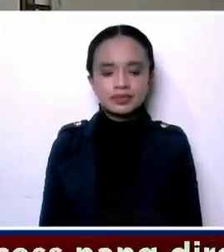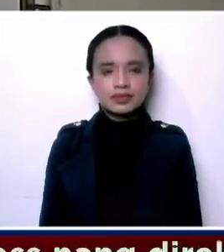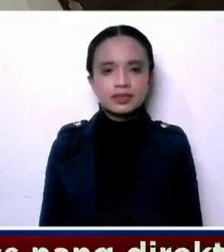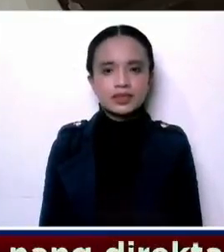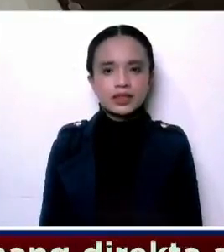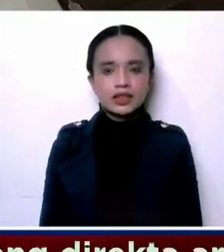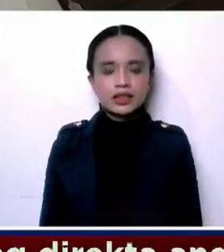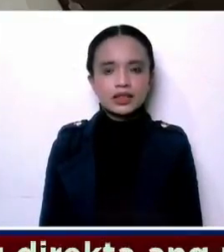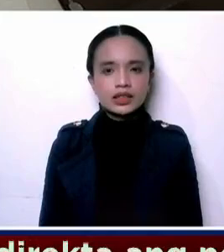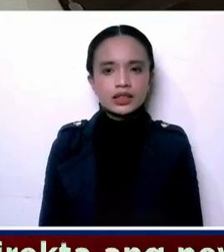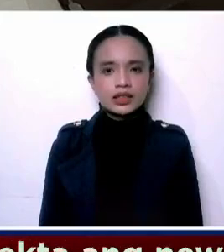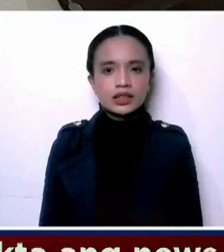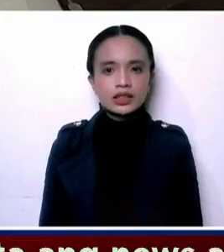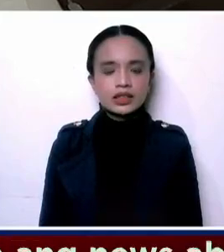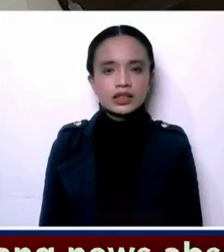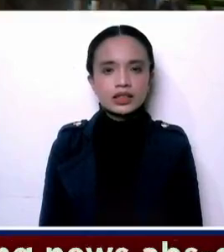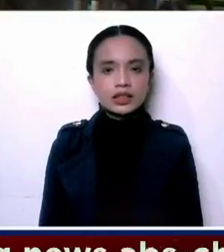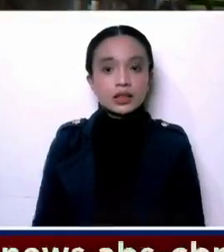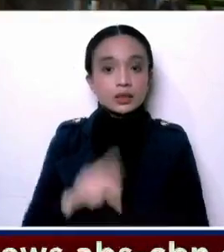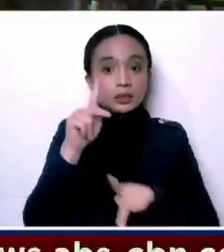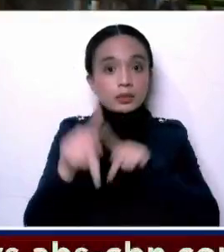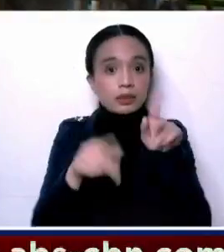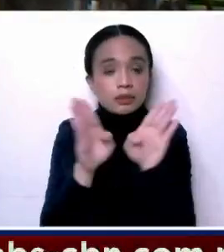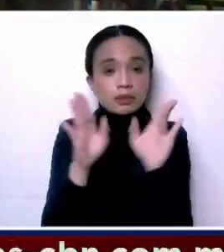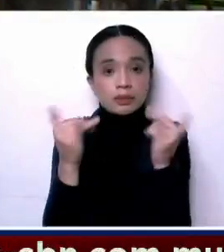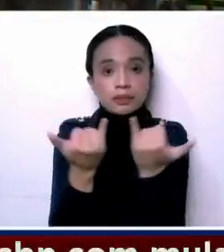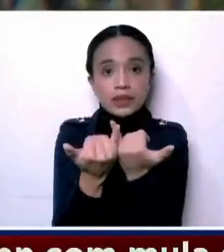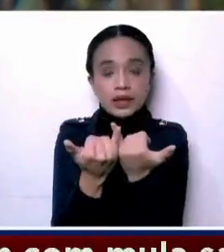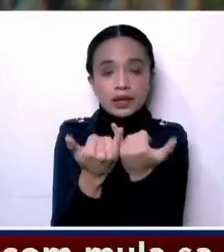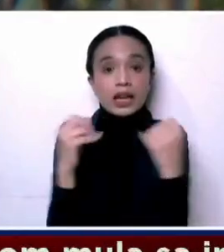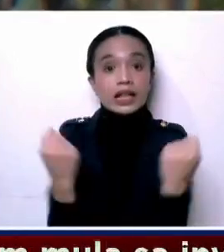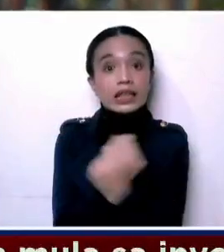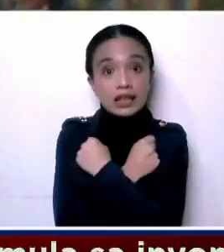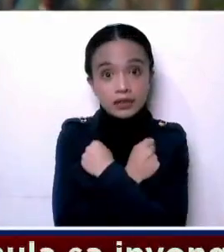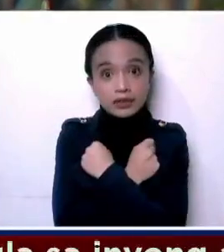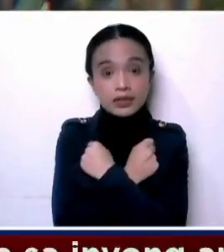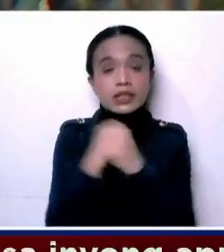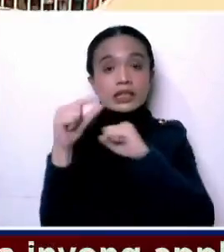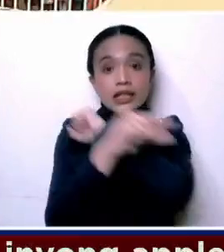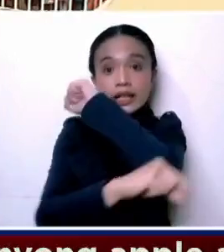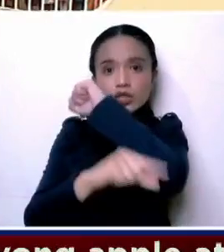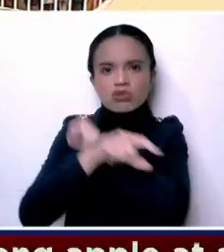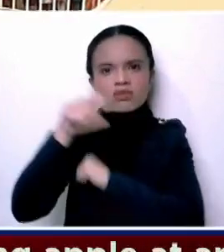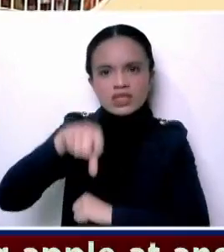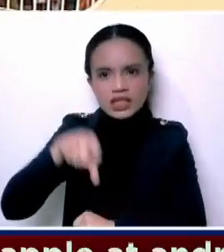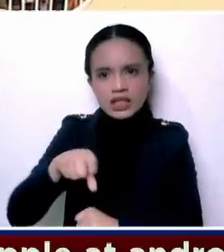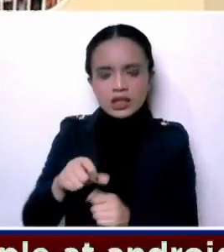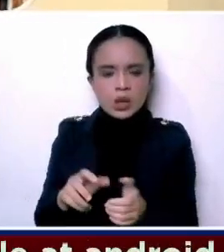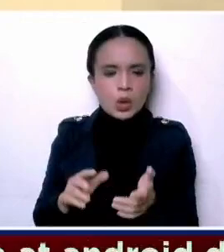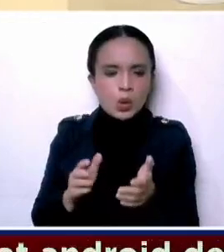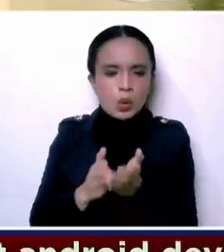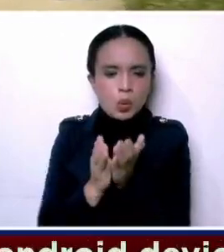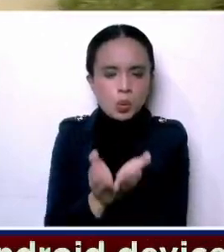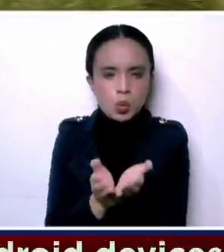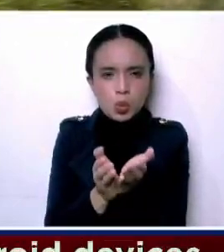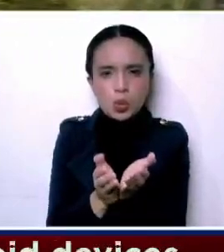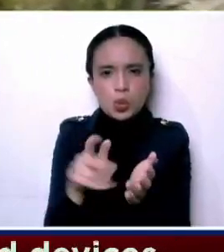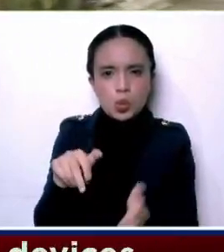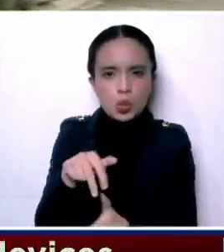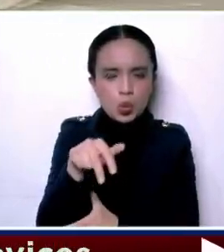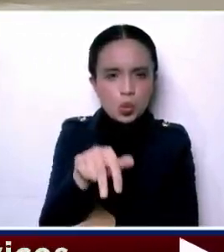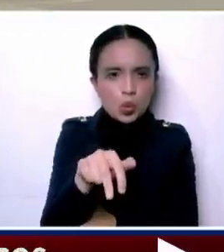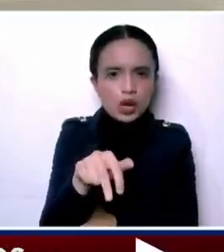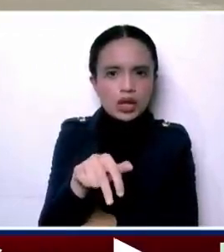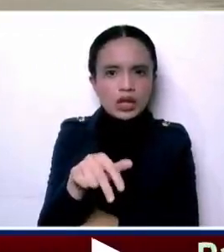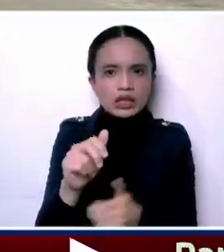Kailangang tumawid ng dagat ng mga taga-barangay mapagmahal sa Peres, Quezon para marating ang Quezon Medical Center sa Lucena na